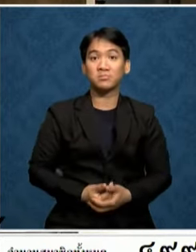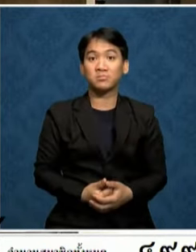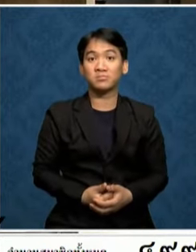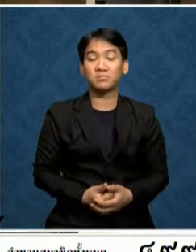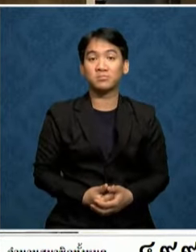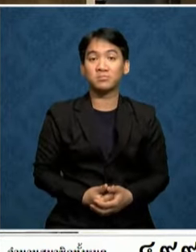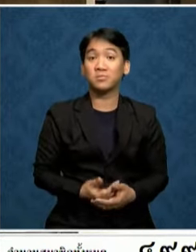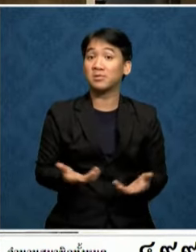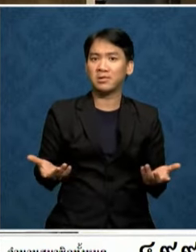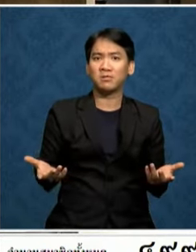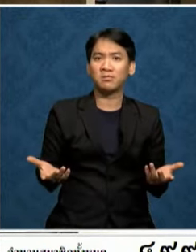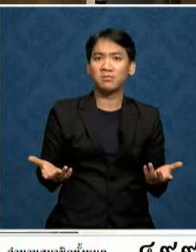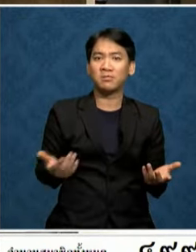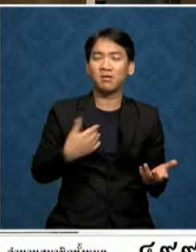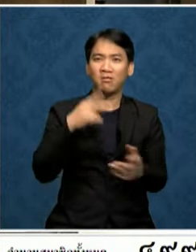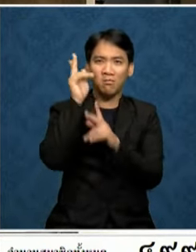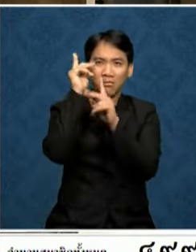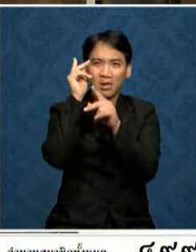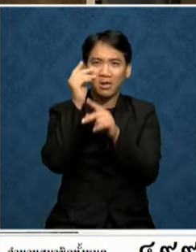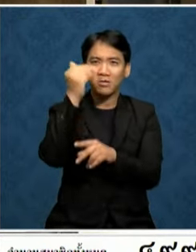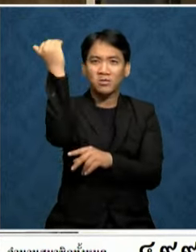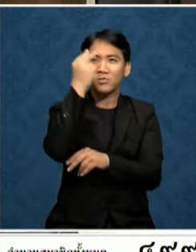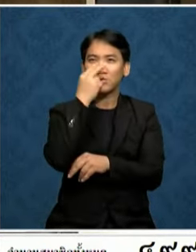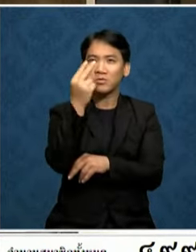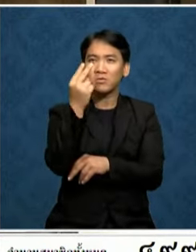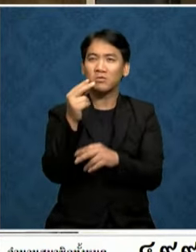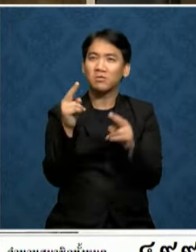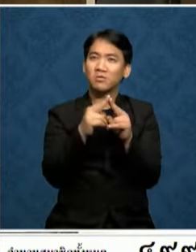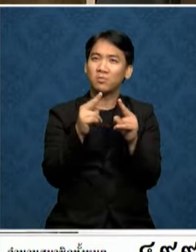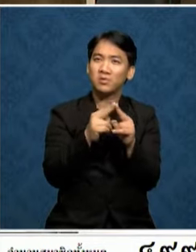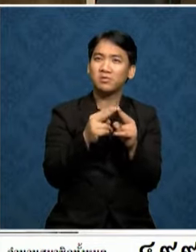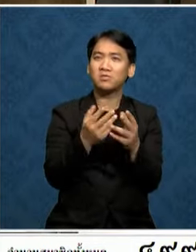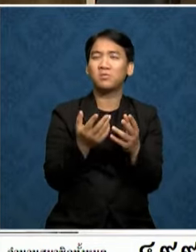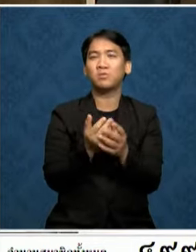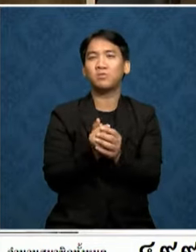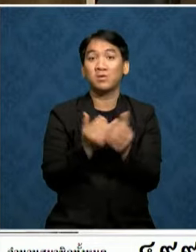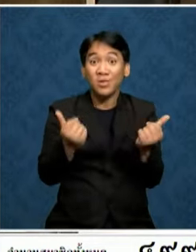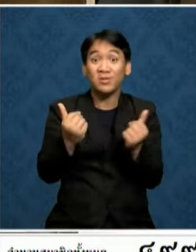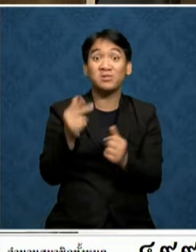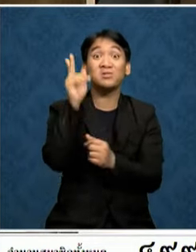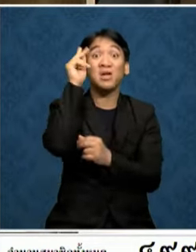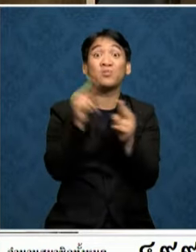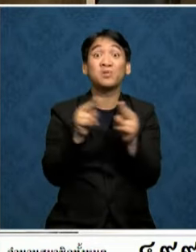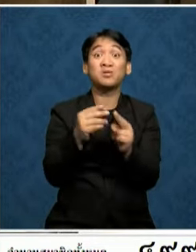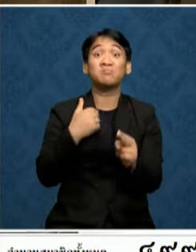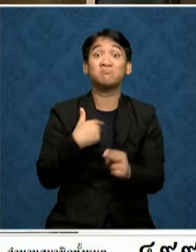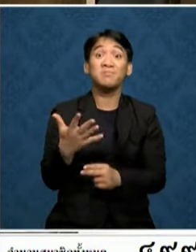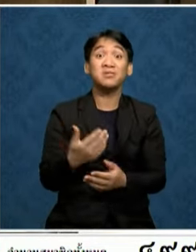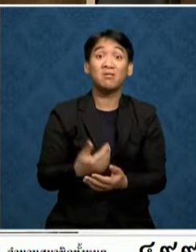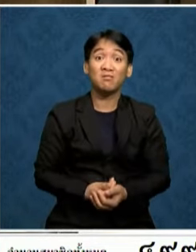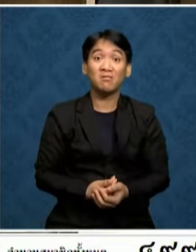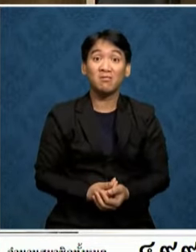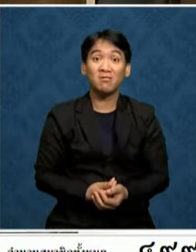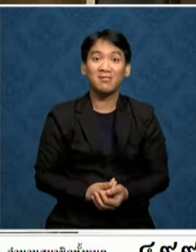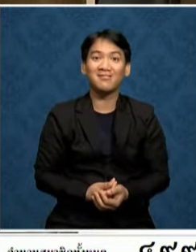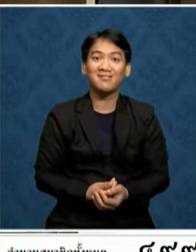หรือเรื่องของการเกิดคดีข่มขืนถ้ามันถูกกฎหมายจะเกิดคดีข่มขืนเยอะขึ้นปัจจุบันไม่เยอะเหรอคะปัจจุบันไม่เยอะเลยเหรอคะ